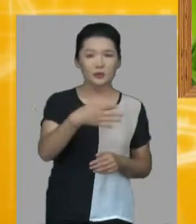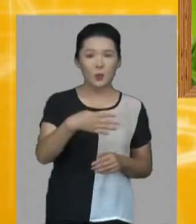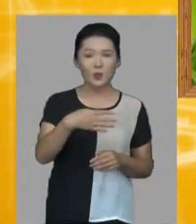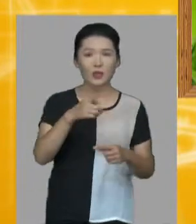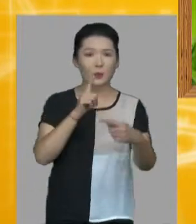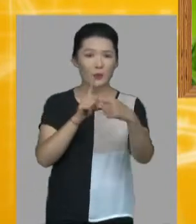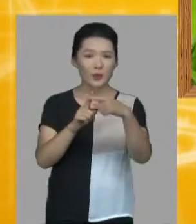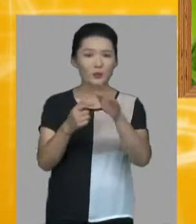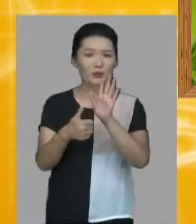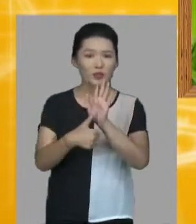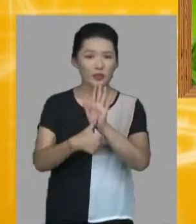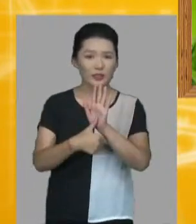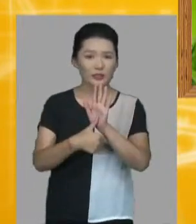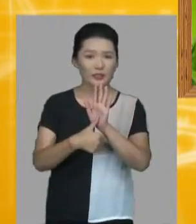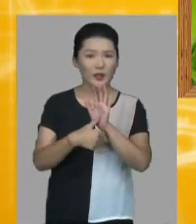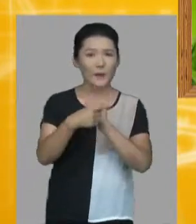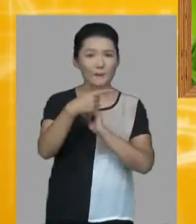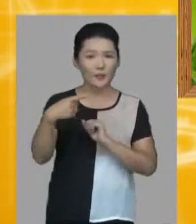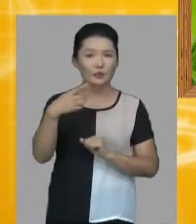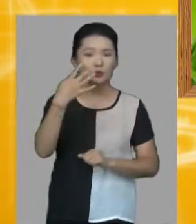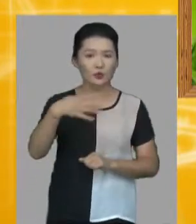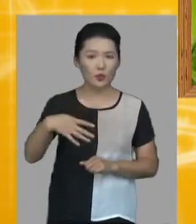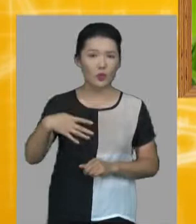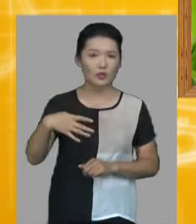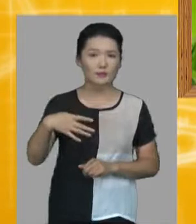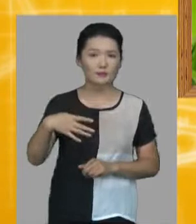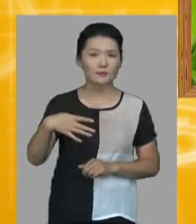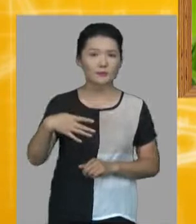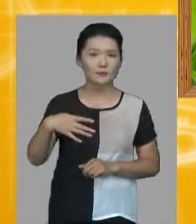40 плюс 6 минус 40.